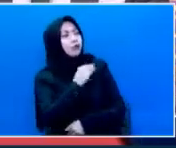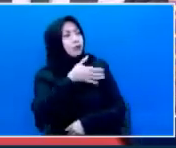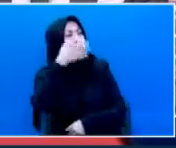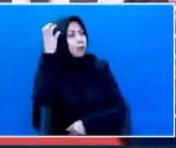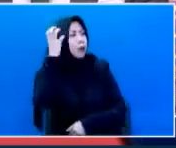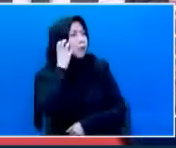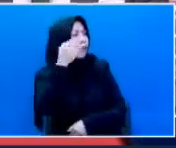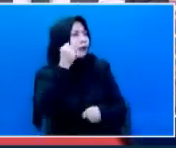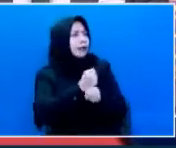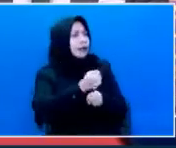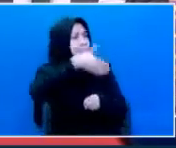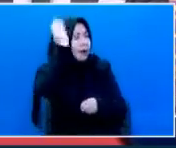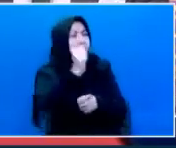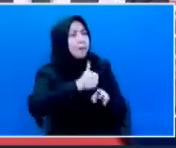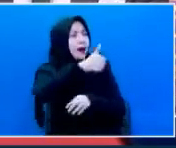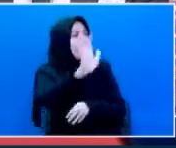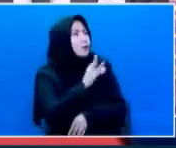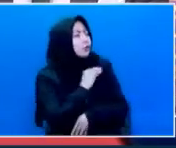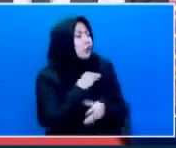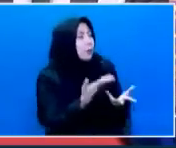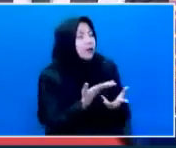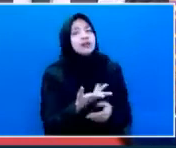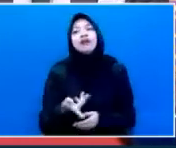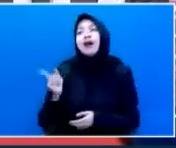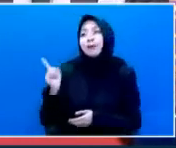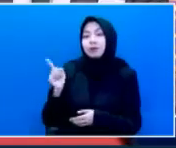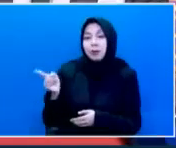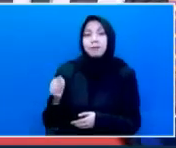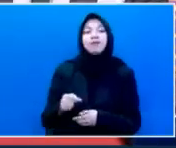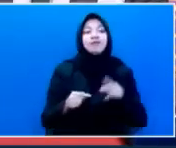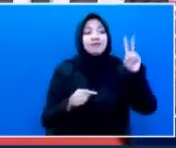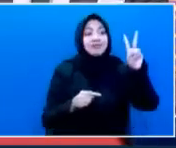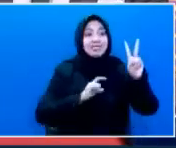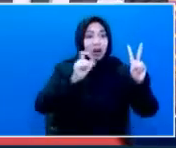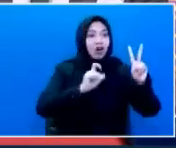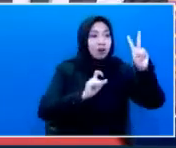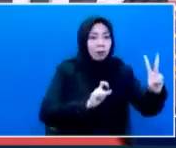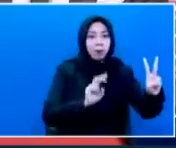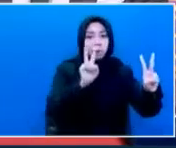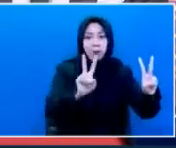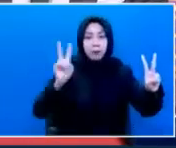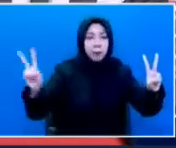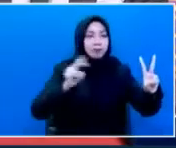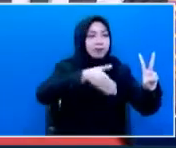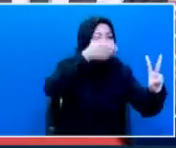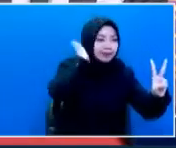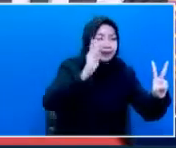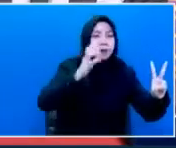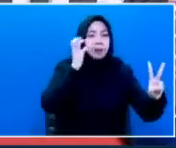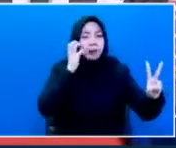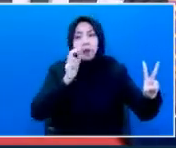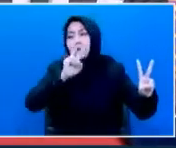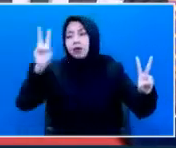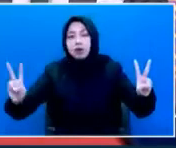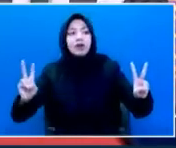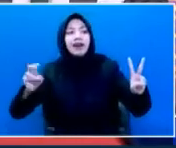sejauh ini Prabowo Gibran yang dianggap paling komit eh menarasikan keberlanjutan dan jangan lupa ada Gibran di